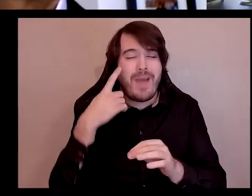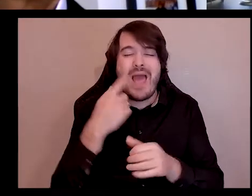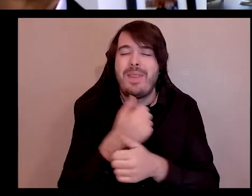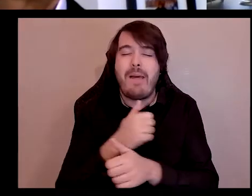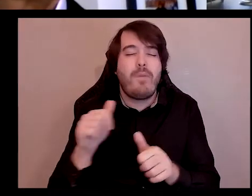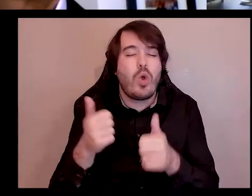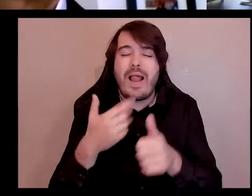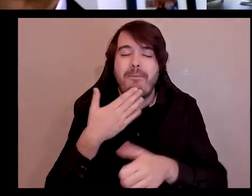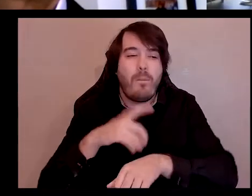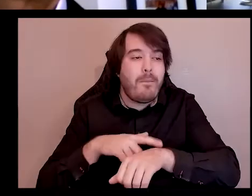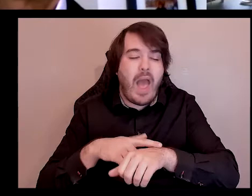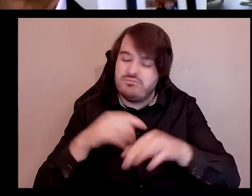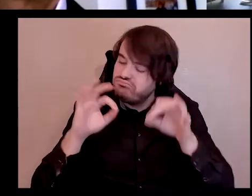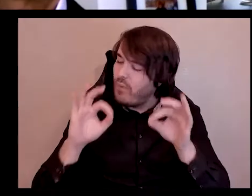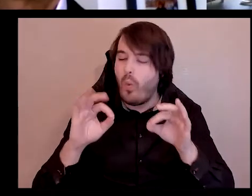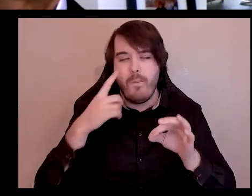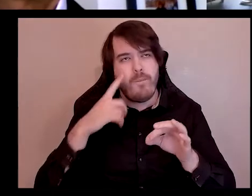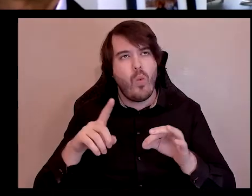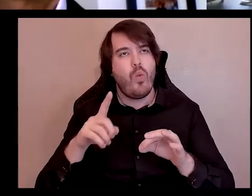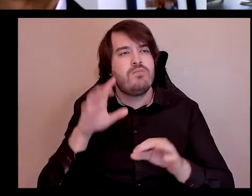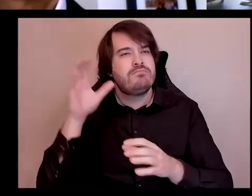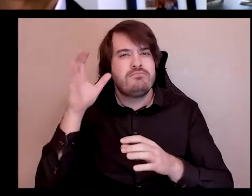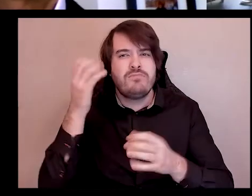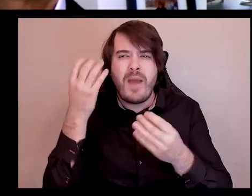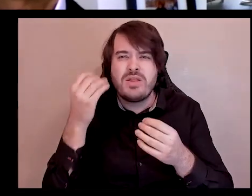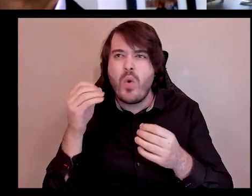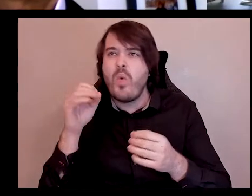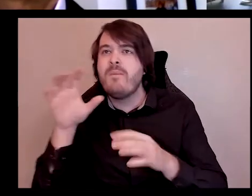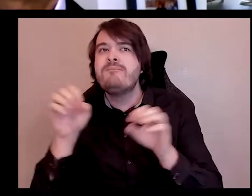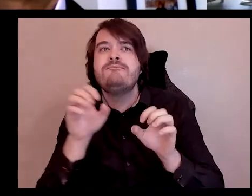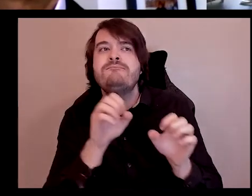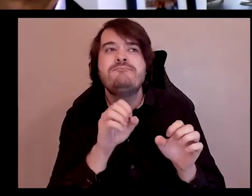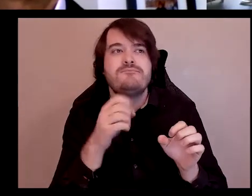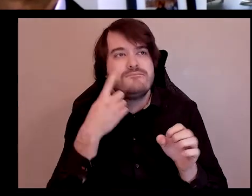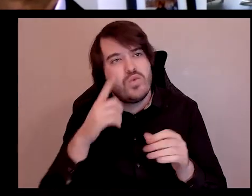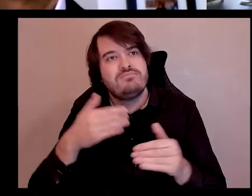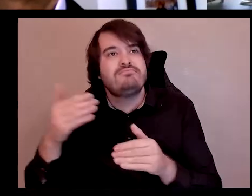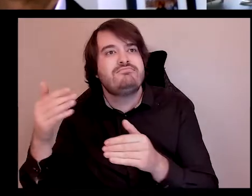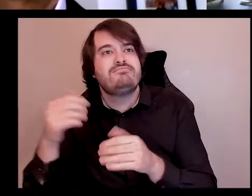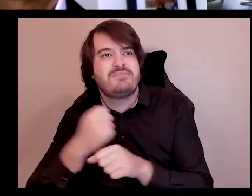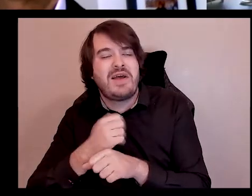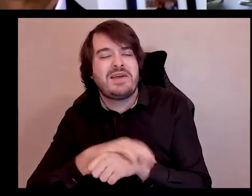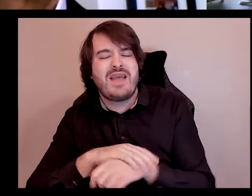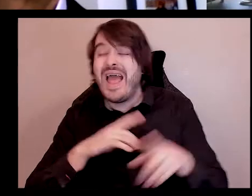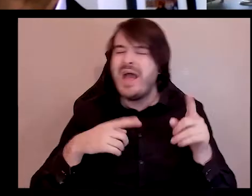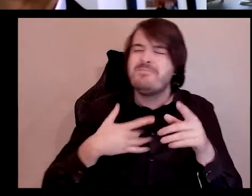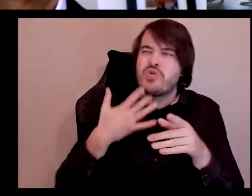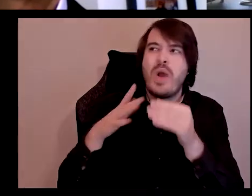êtes en train d'amorcer un processus, mais que vous avez présentement un emploi. C'est correct. Je crois que tous les moments sont bons